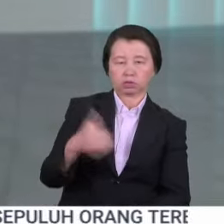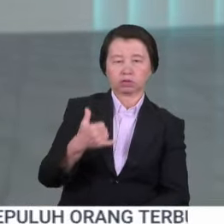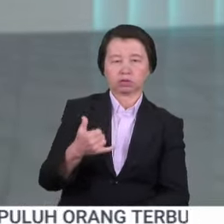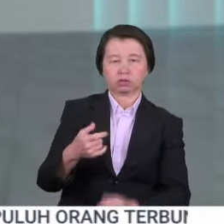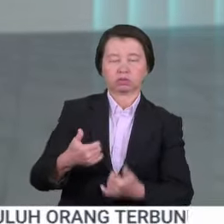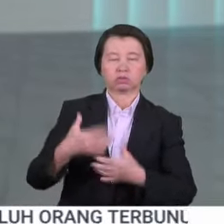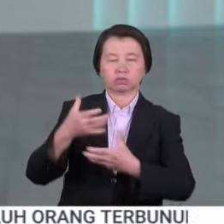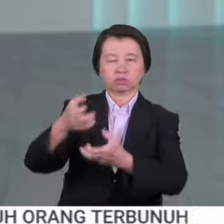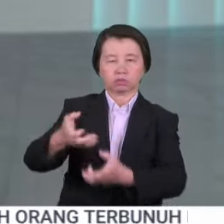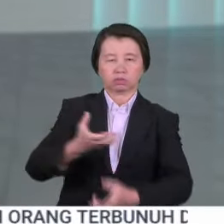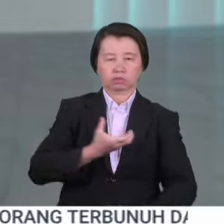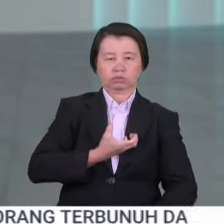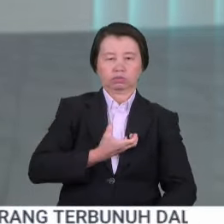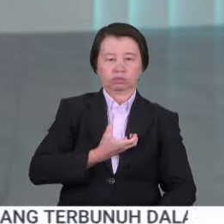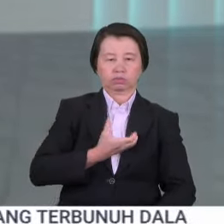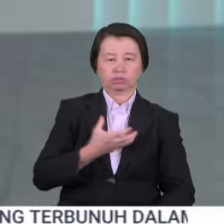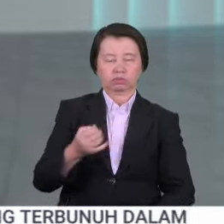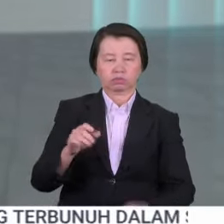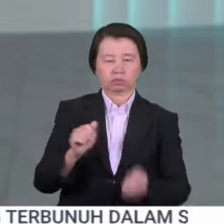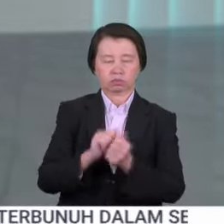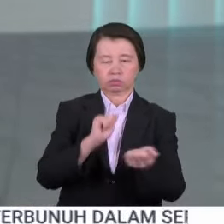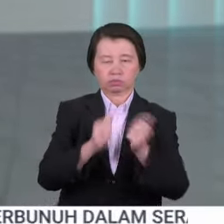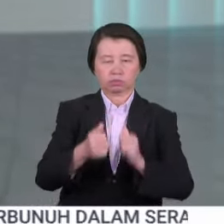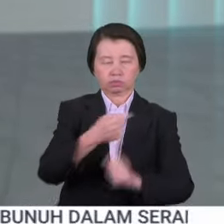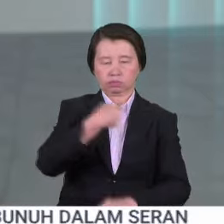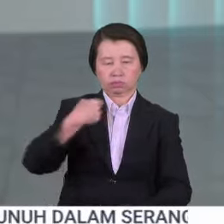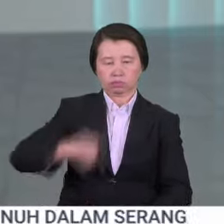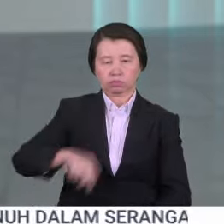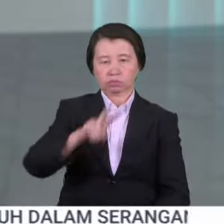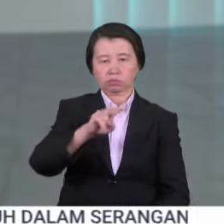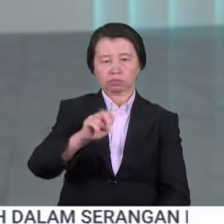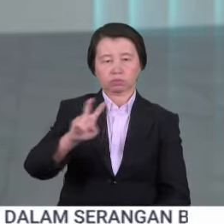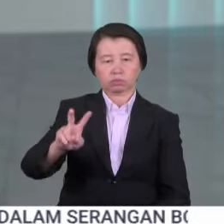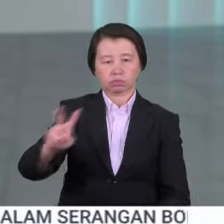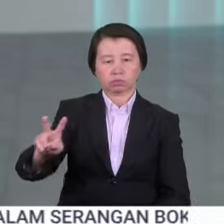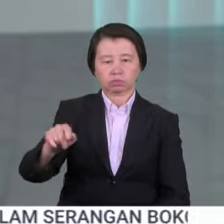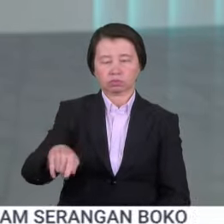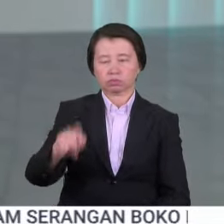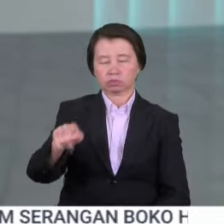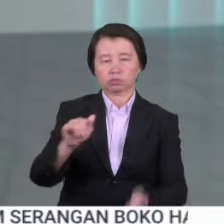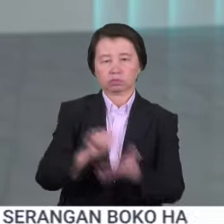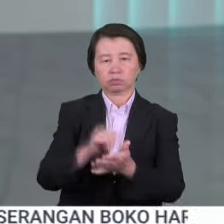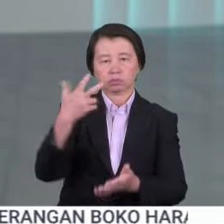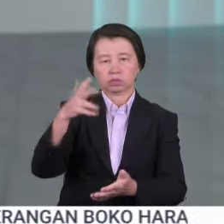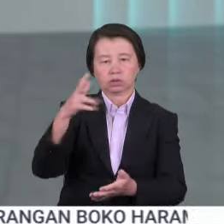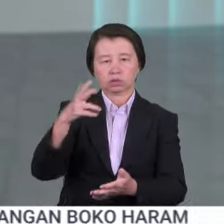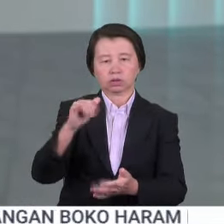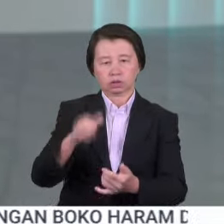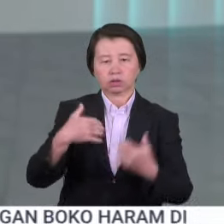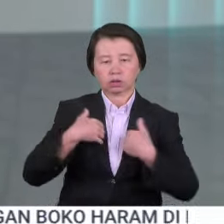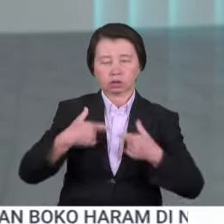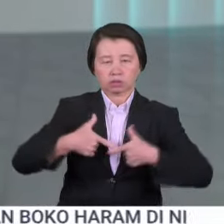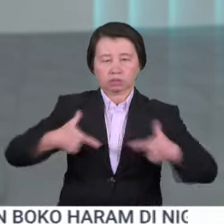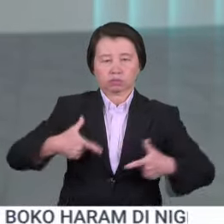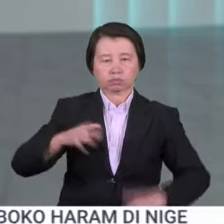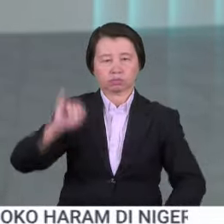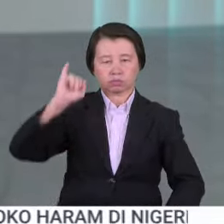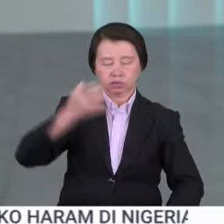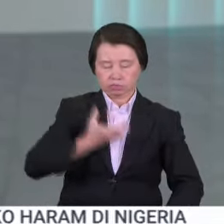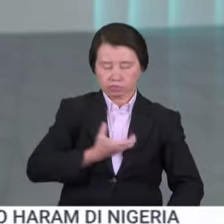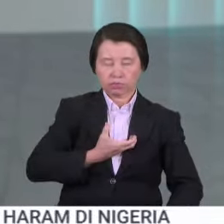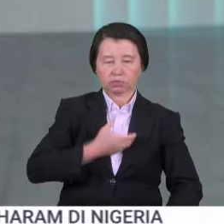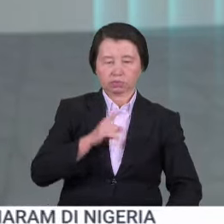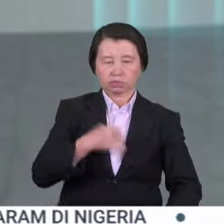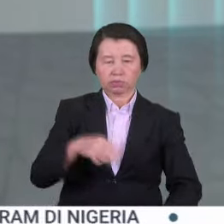penyumbang pingat. Tidak terkecuali di Sukan Asia Hangzhou 2022 ini, e-sukan menjadi antara 13 sukan yang berani menjanjikan pingat